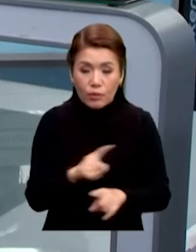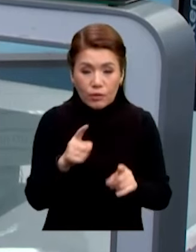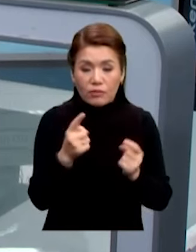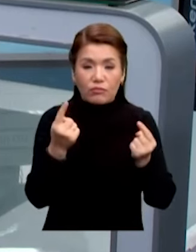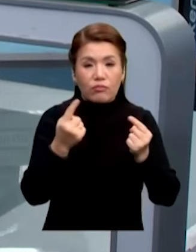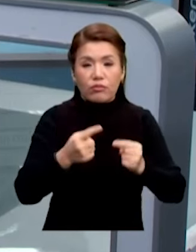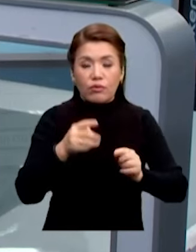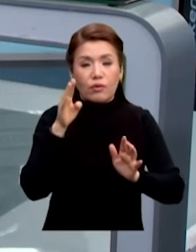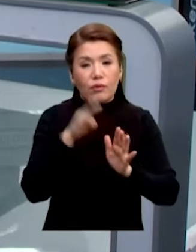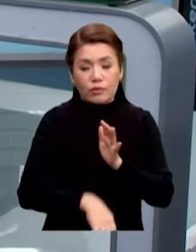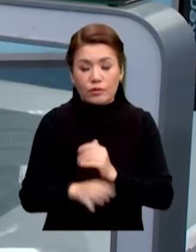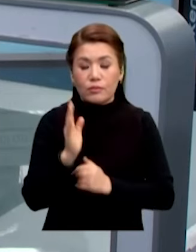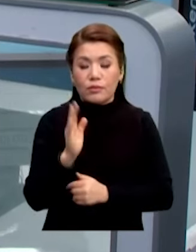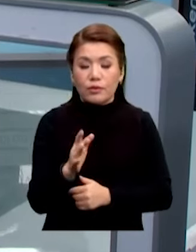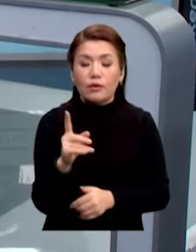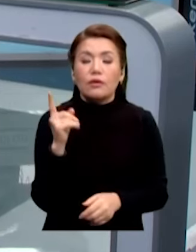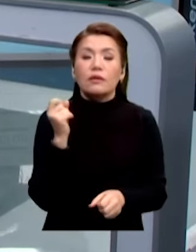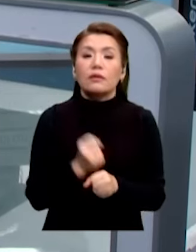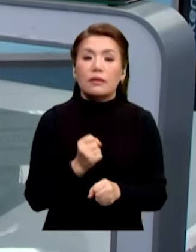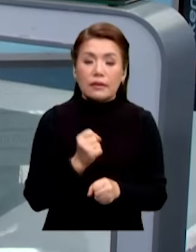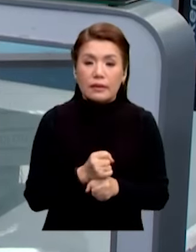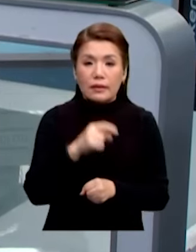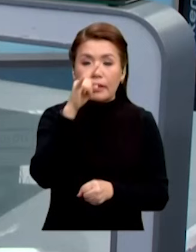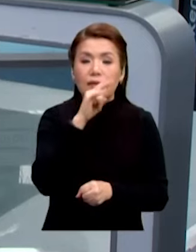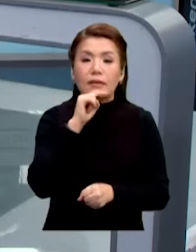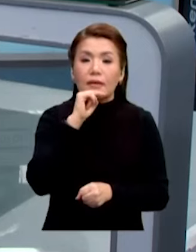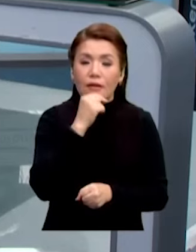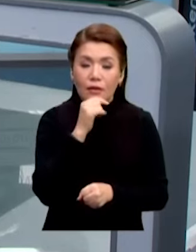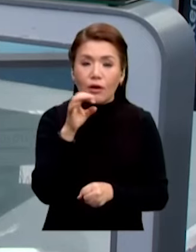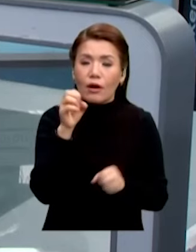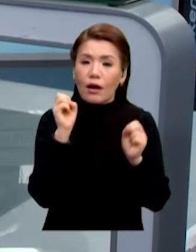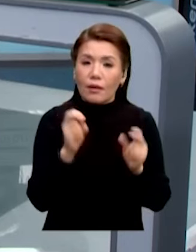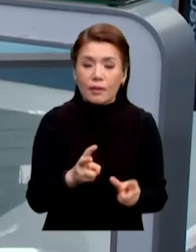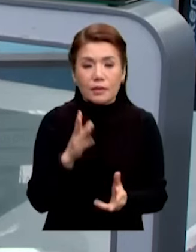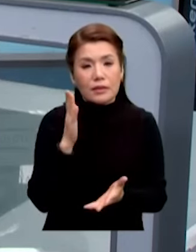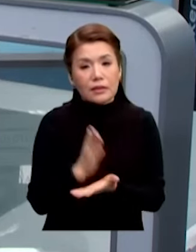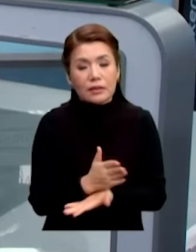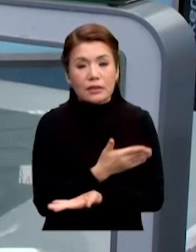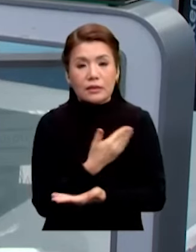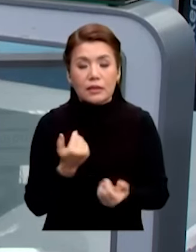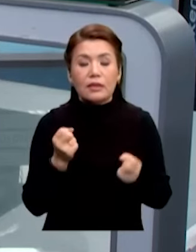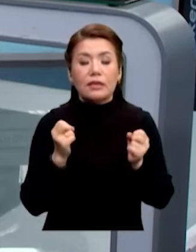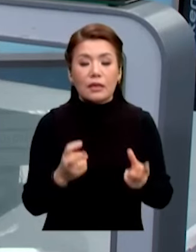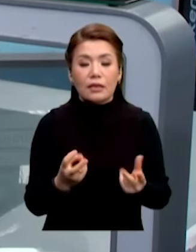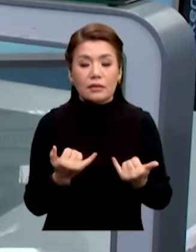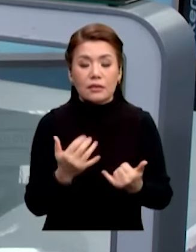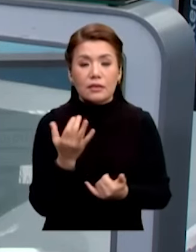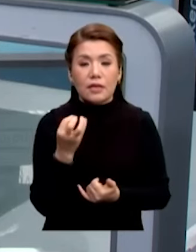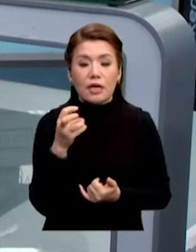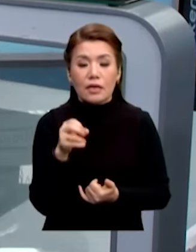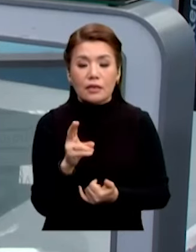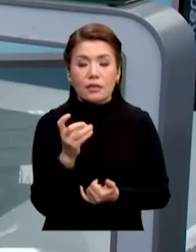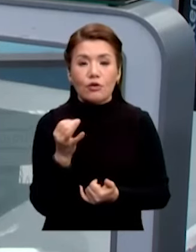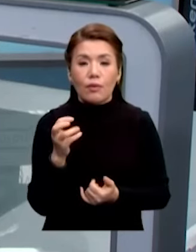екен айтады. Ол үшін не істеу керек? Қазақстан экономикасына төнген қауіп бар ма? Әріптесім Серік Селеубайұлы